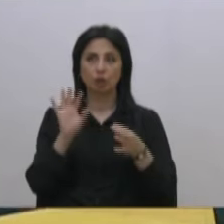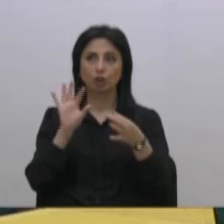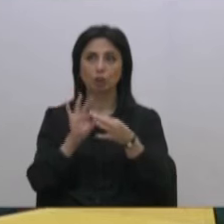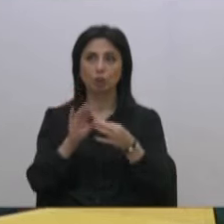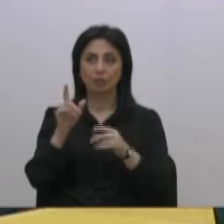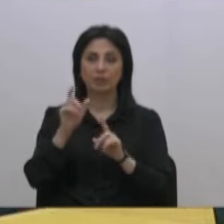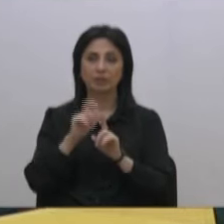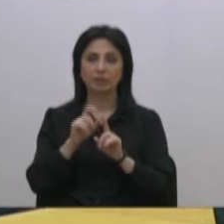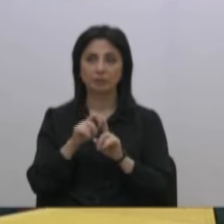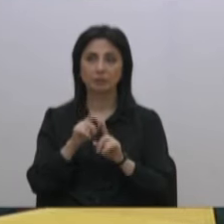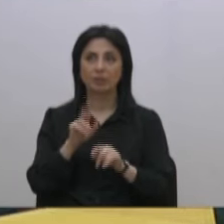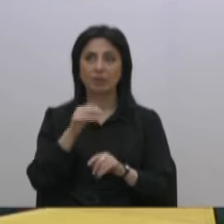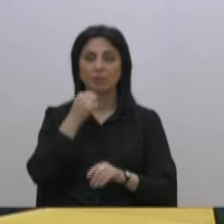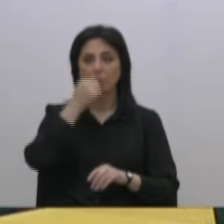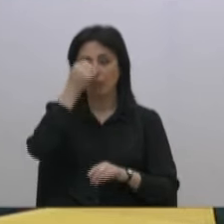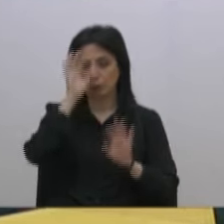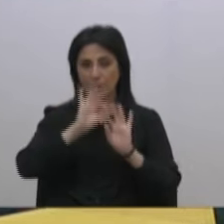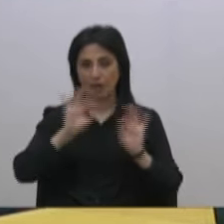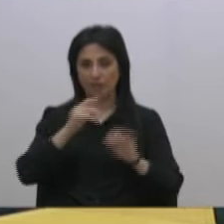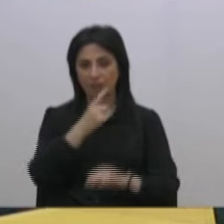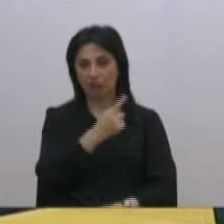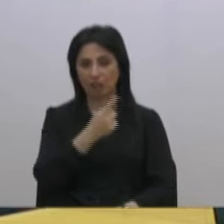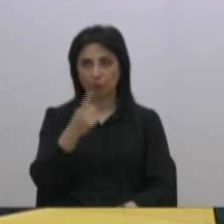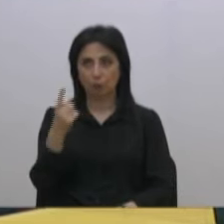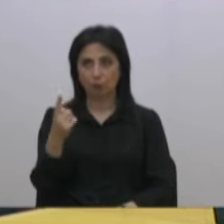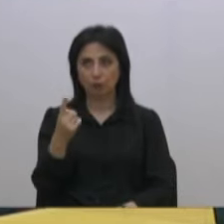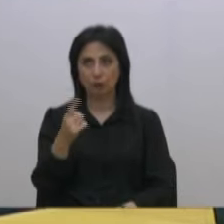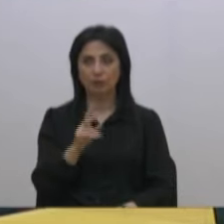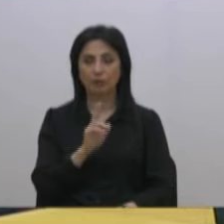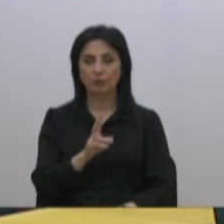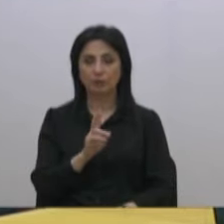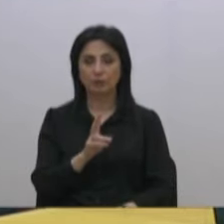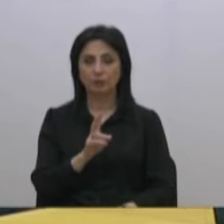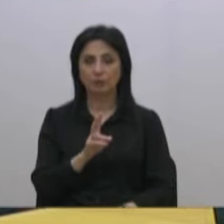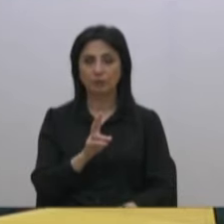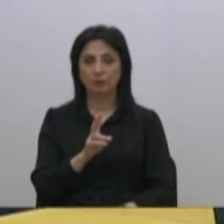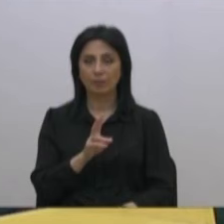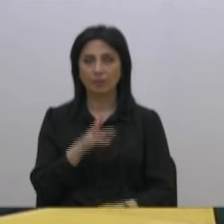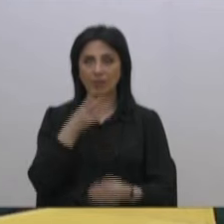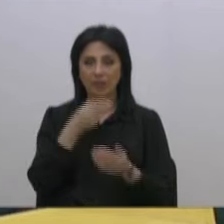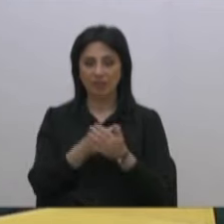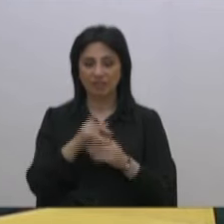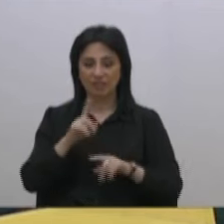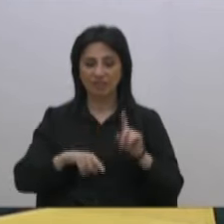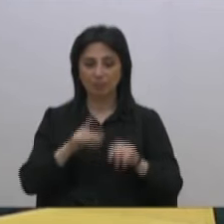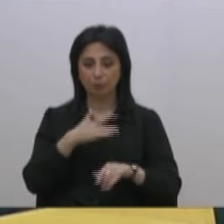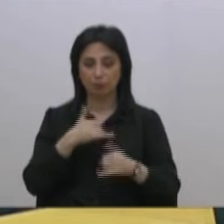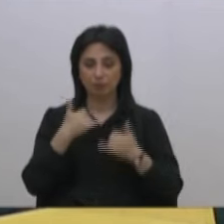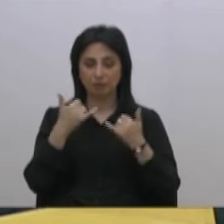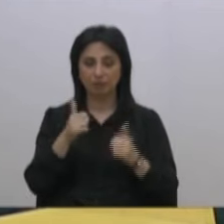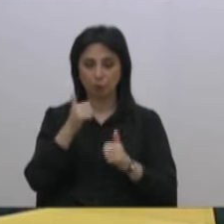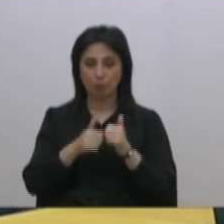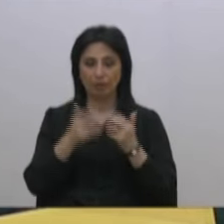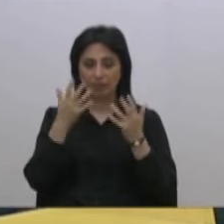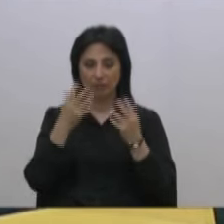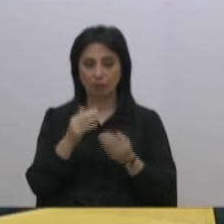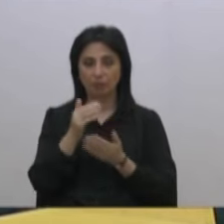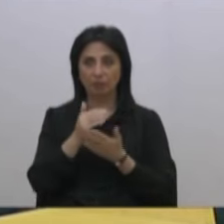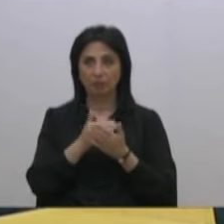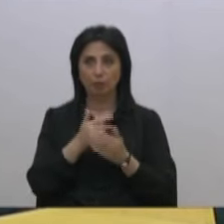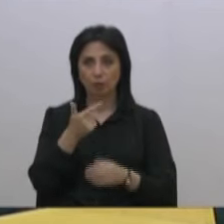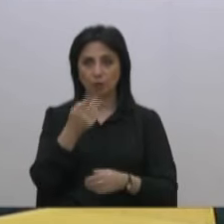მის სიტყვებს და მადლობა გადაუხადო თითოეულს, ვინც თავის სამშობლოს ემსახურება ყოველდღიურ